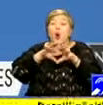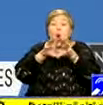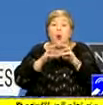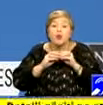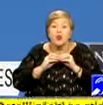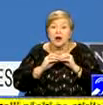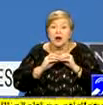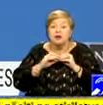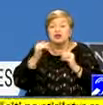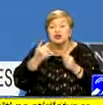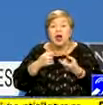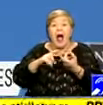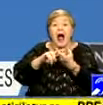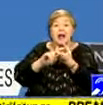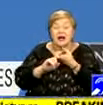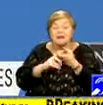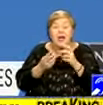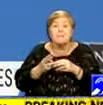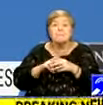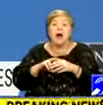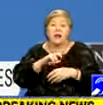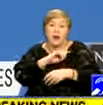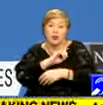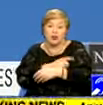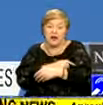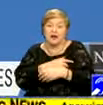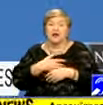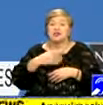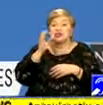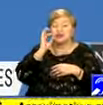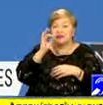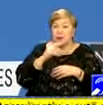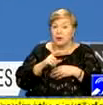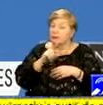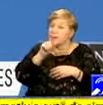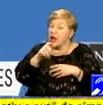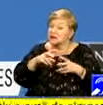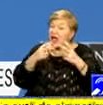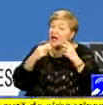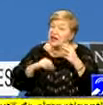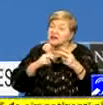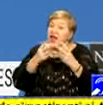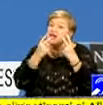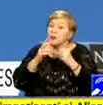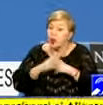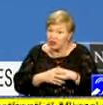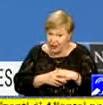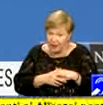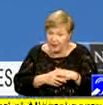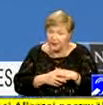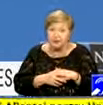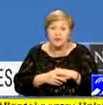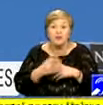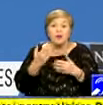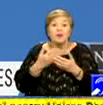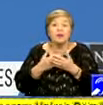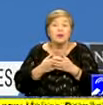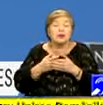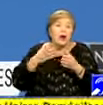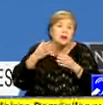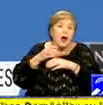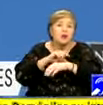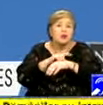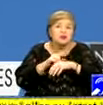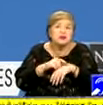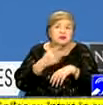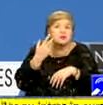face alianța mai puternică și mai sigură. Iar asta este extrem de important pe măsură ce ne confruntăm cu mediul de securitate